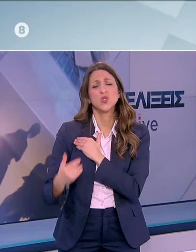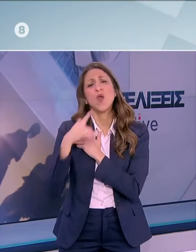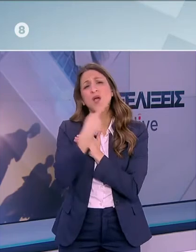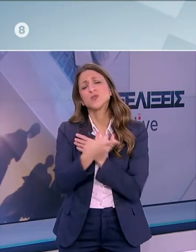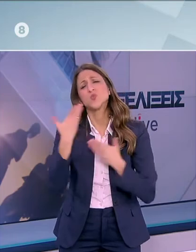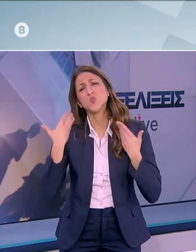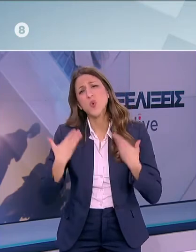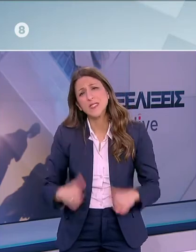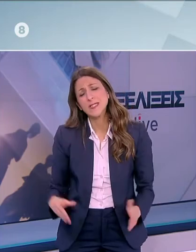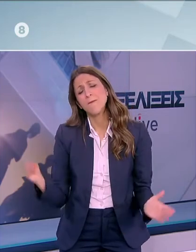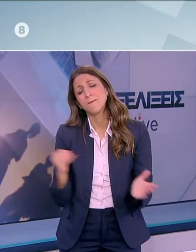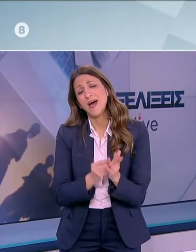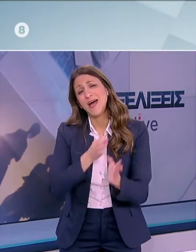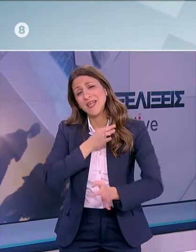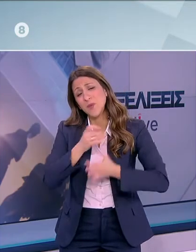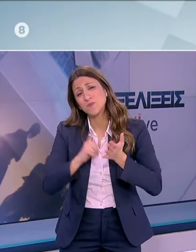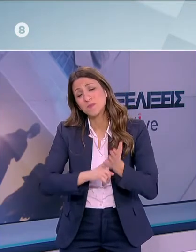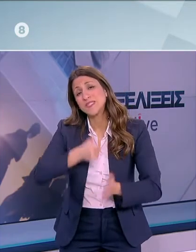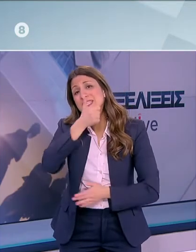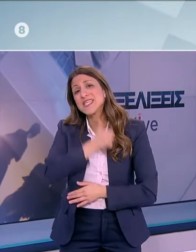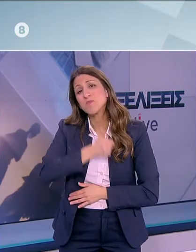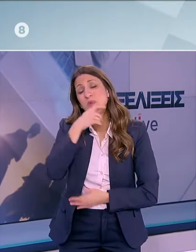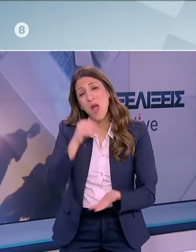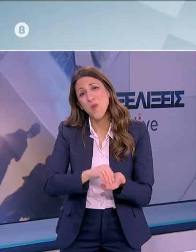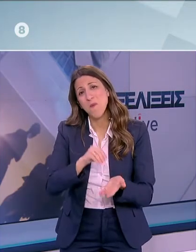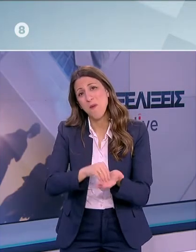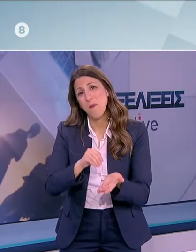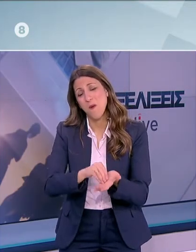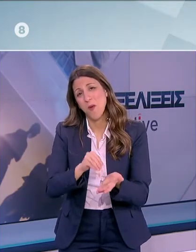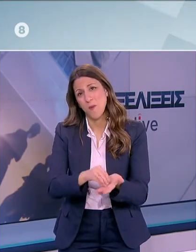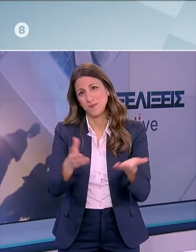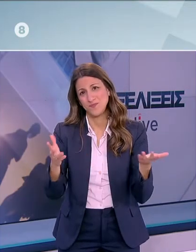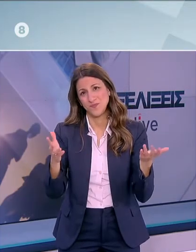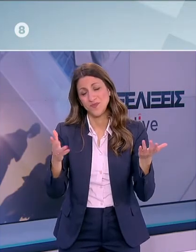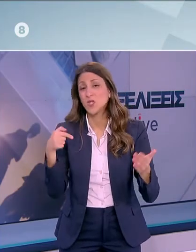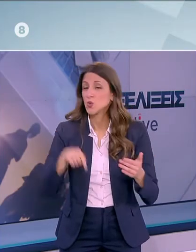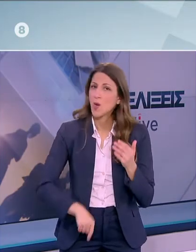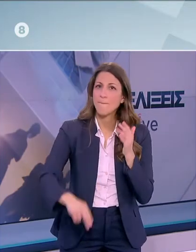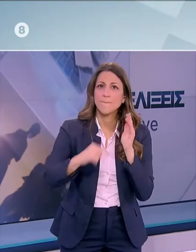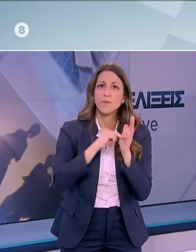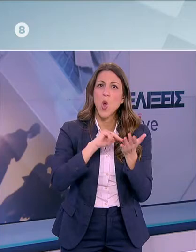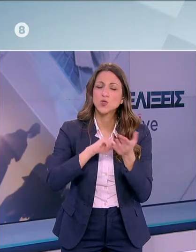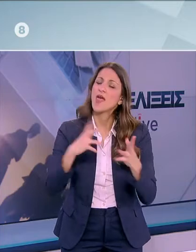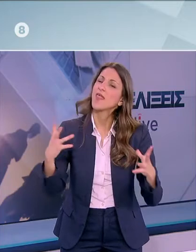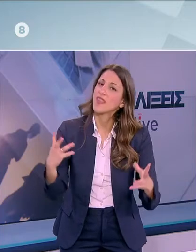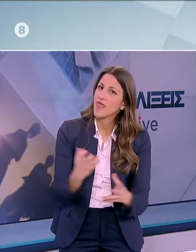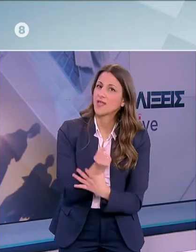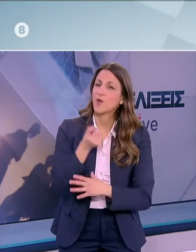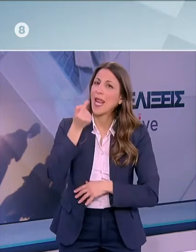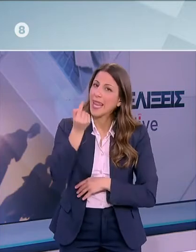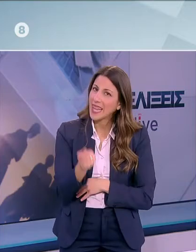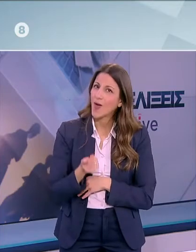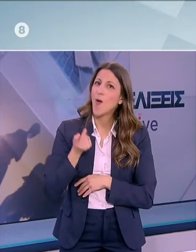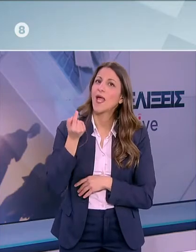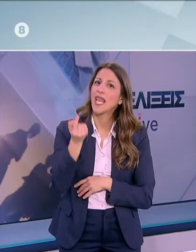ένα, με τον άλλο, με χίλιους δύο τρόπους. Και εγώ λέω με προσοχή. Θα γίνει, αλλά με προσοχή. Θα